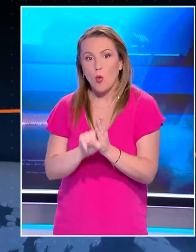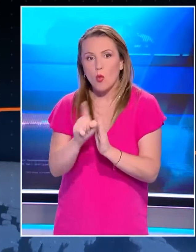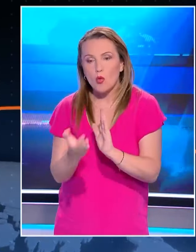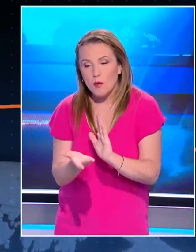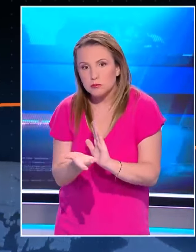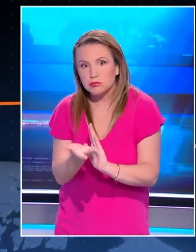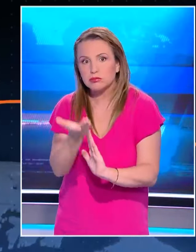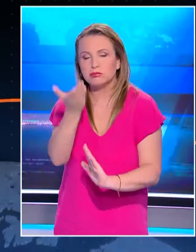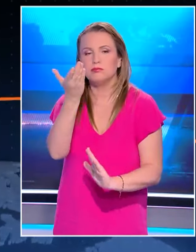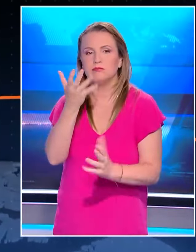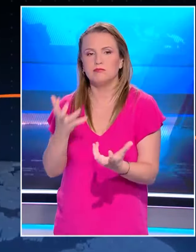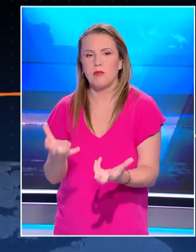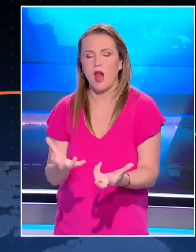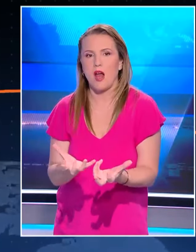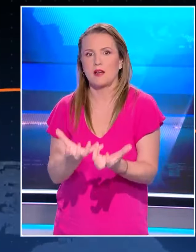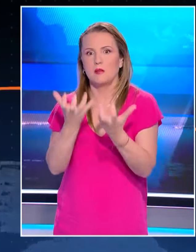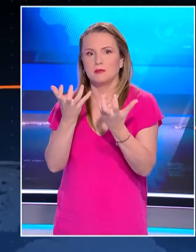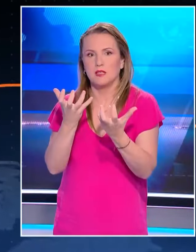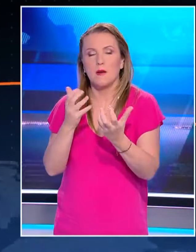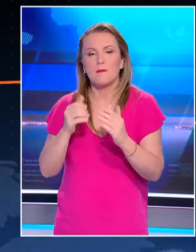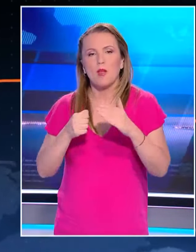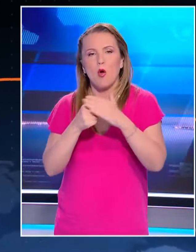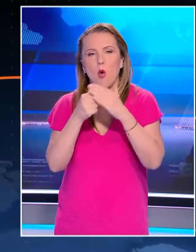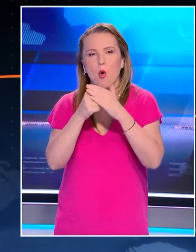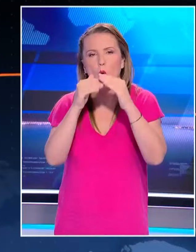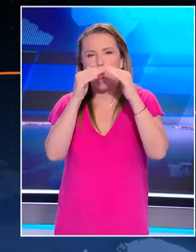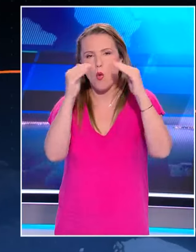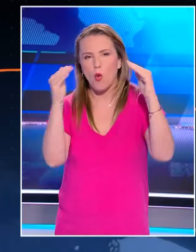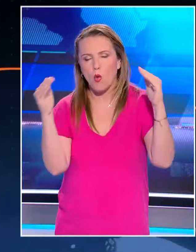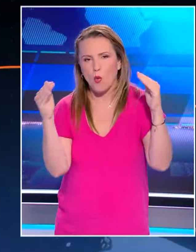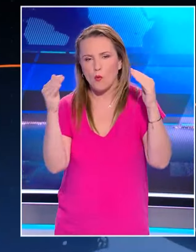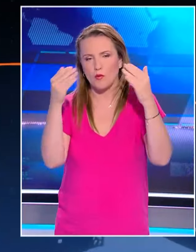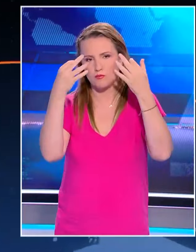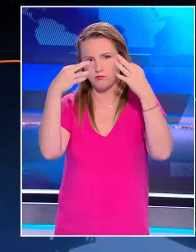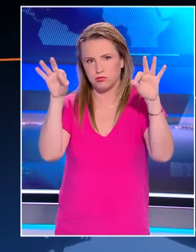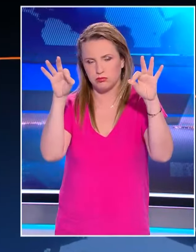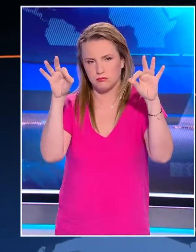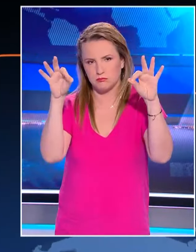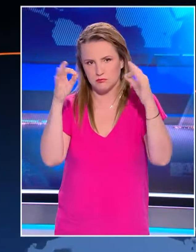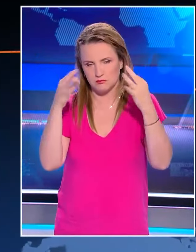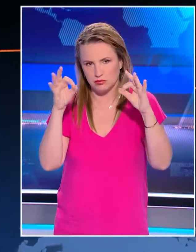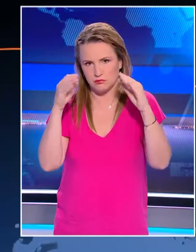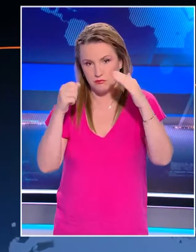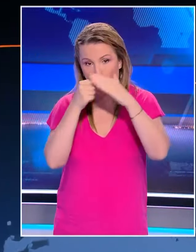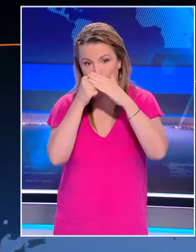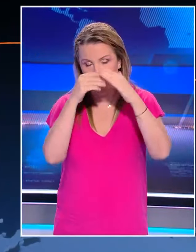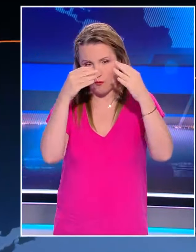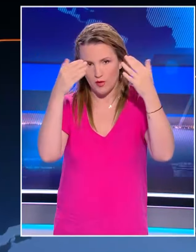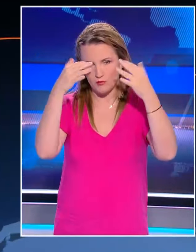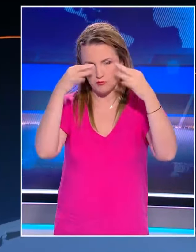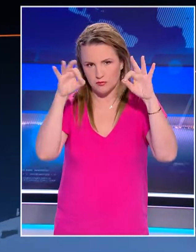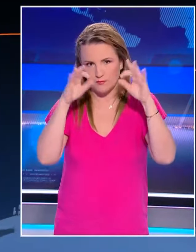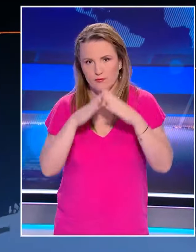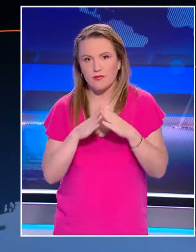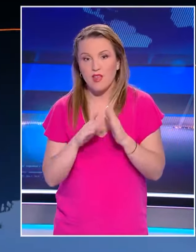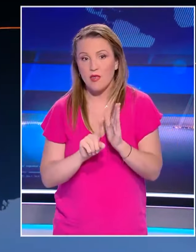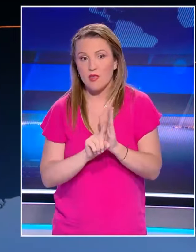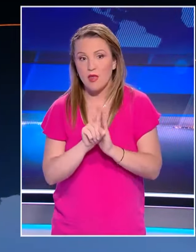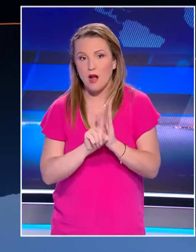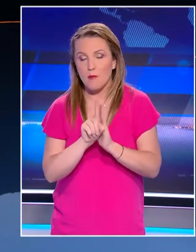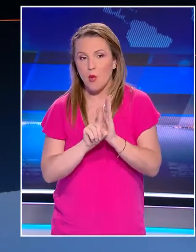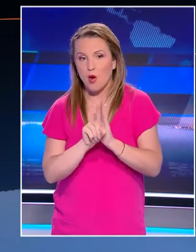φορτίο και προφανώς πάνω η οροφή δεν υπάρχει. Αν μπορεί κάποιος να καταλάβει σε τι